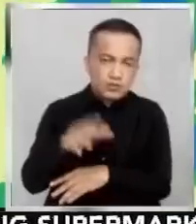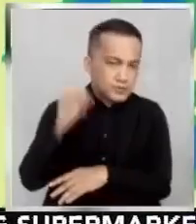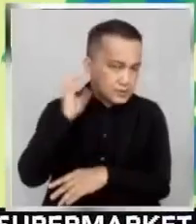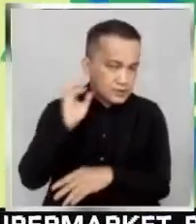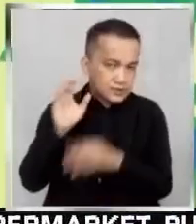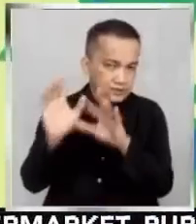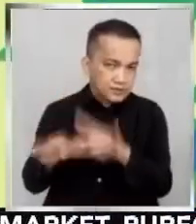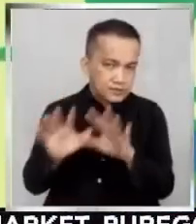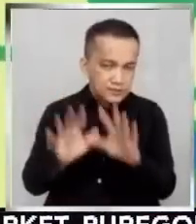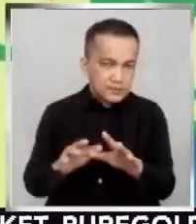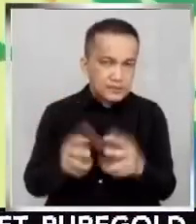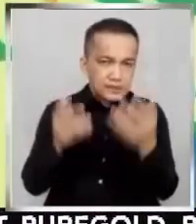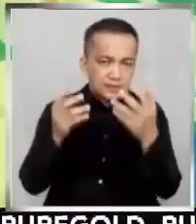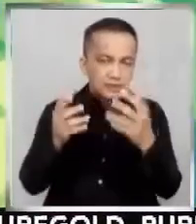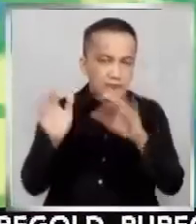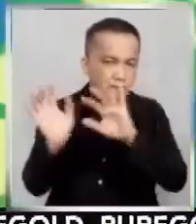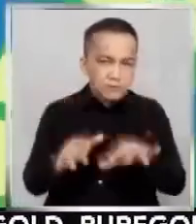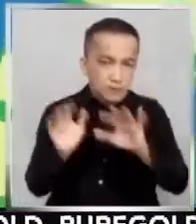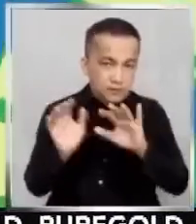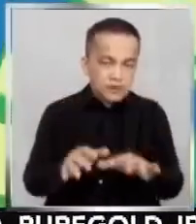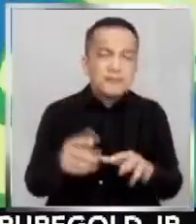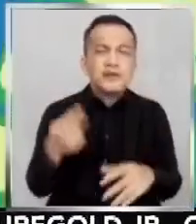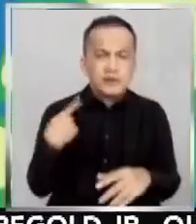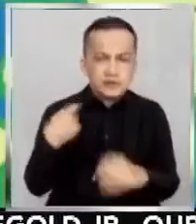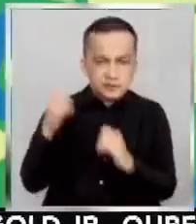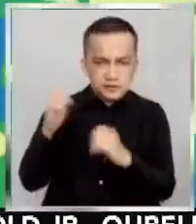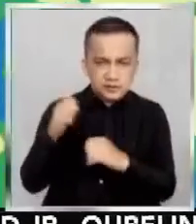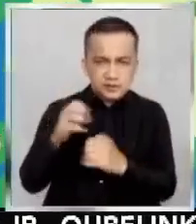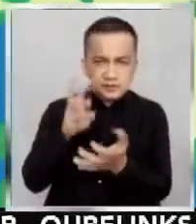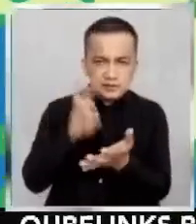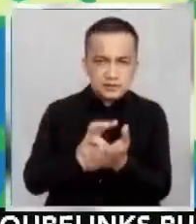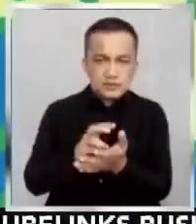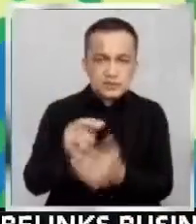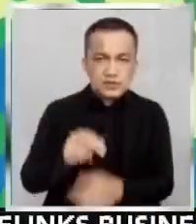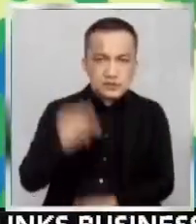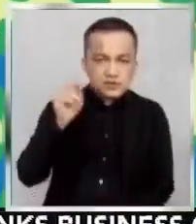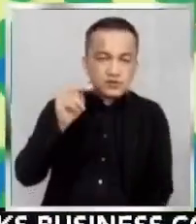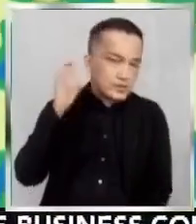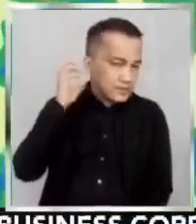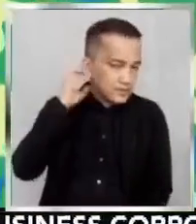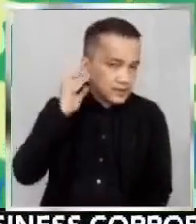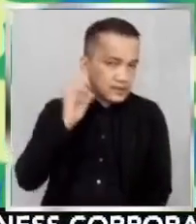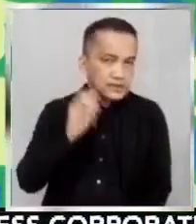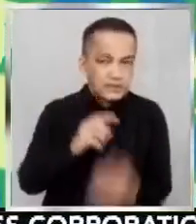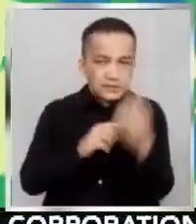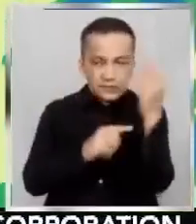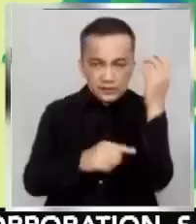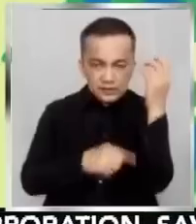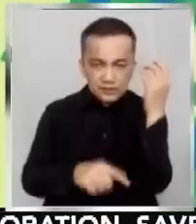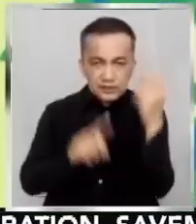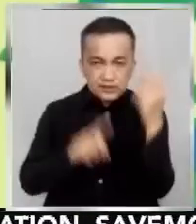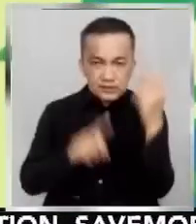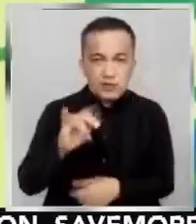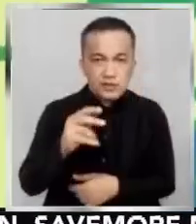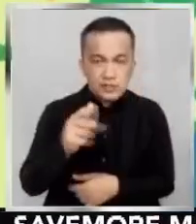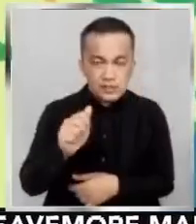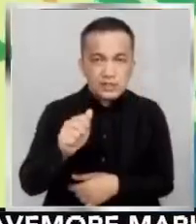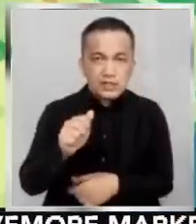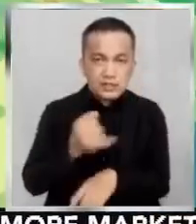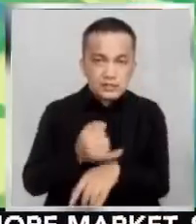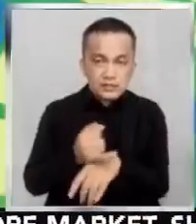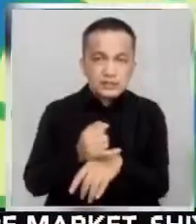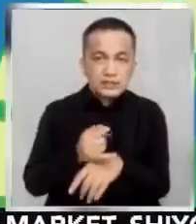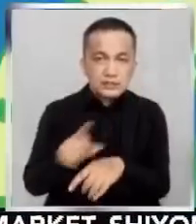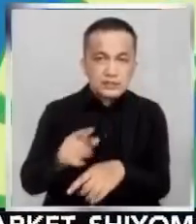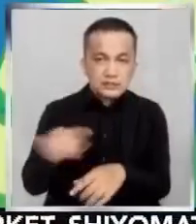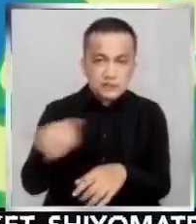to intense rains na inaasahan. Dito yan sa bahagi po ng Northern Mindanao, Zamboanga Peninsula, pati na rin dito sa bahagi naman ng